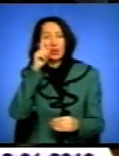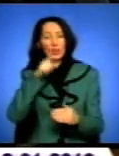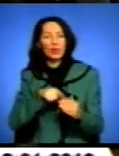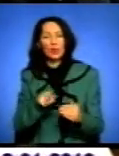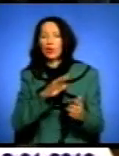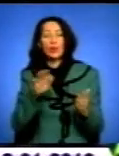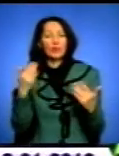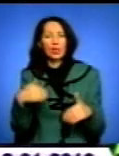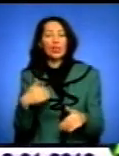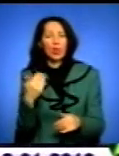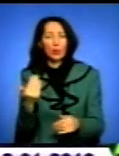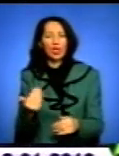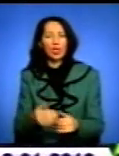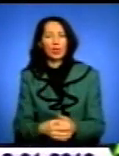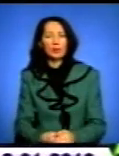її.